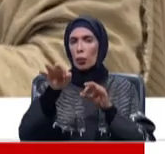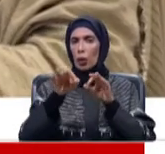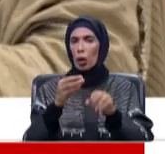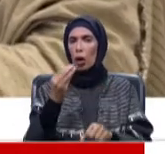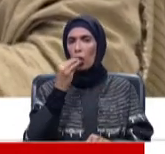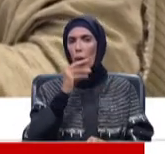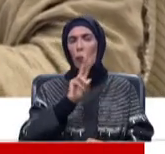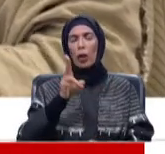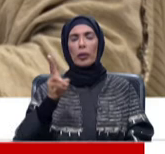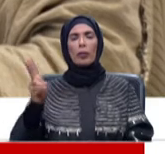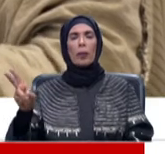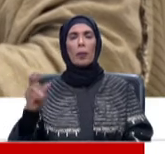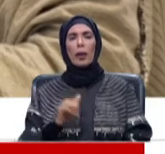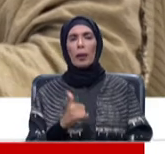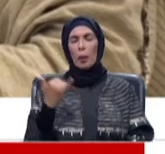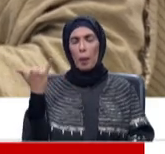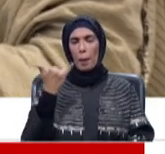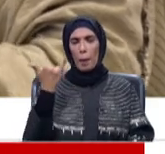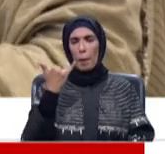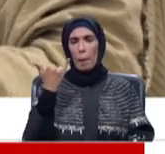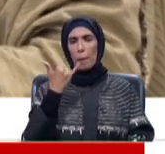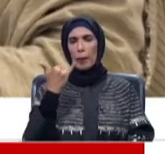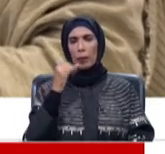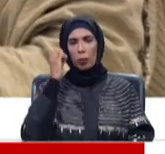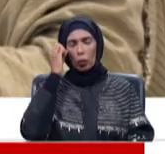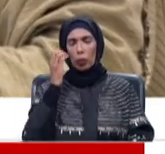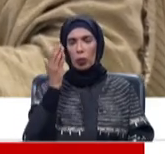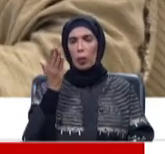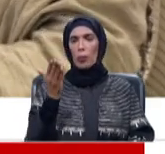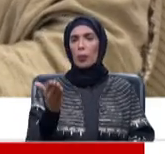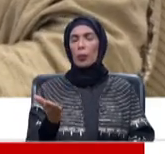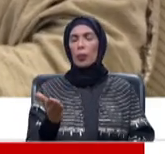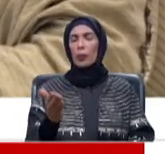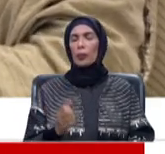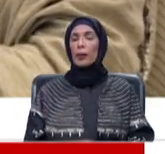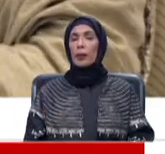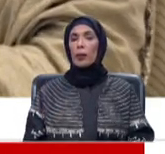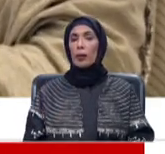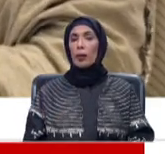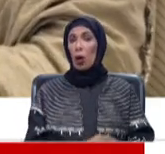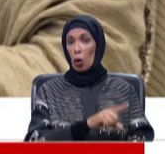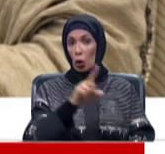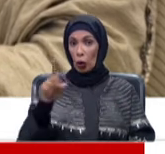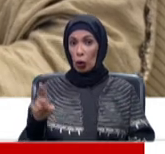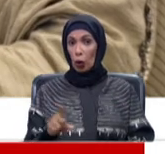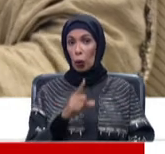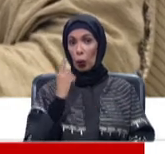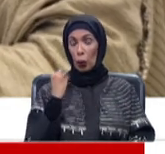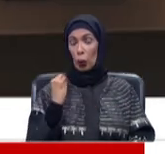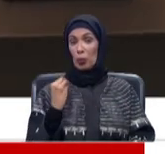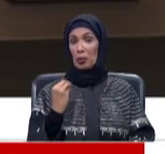الضرورية. ومن أهم الاقتراحات التي تقدمت بها والتي نالت على